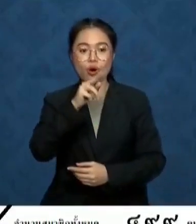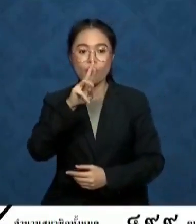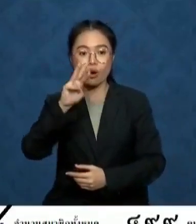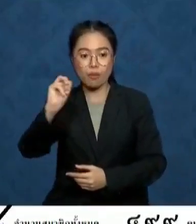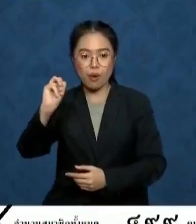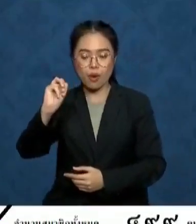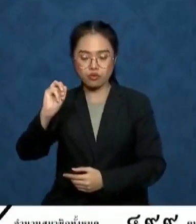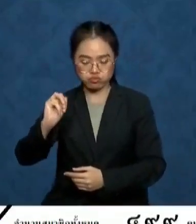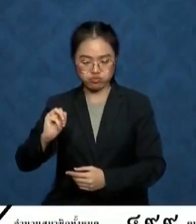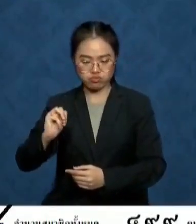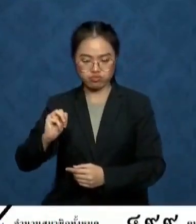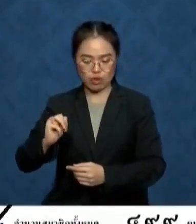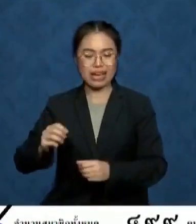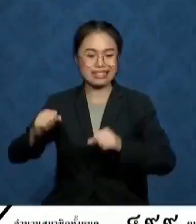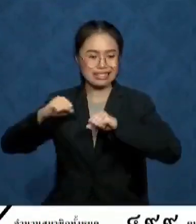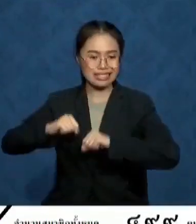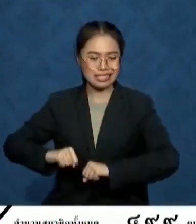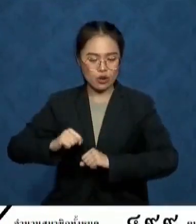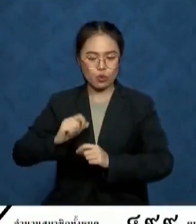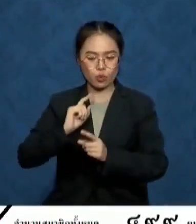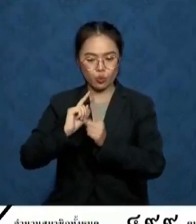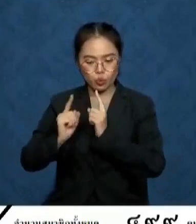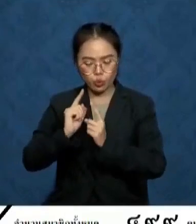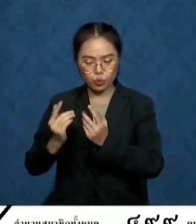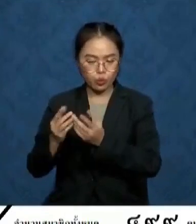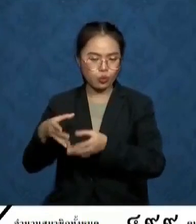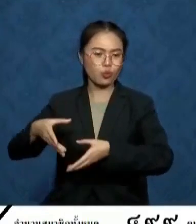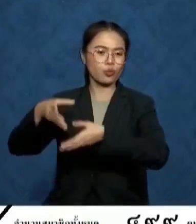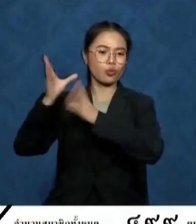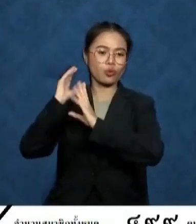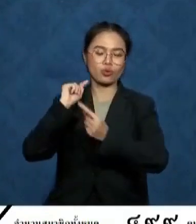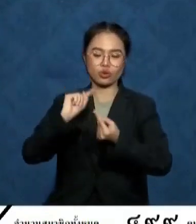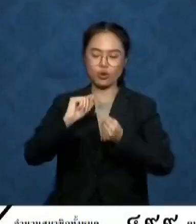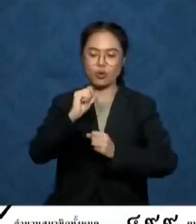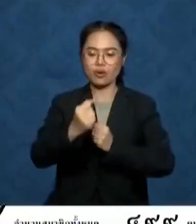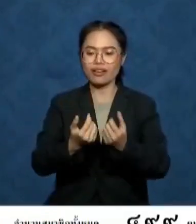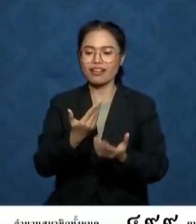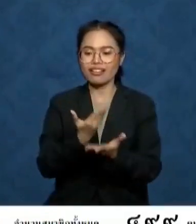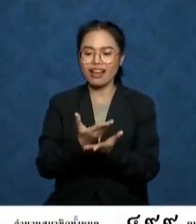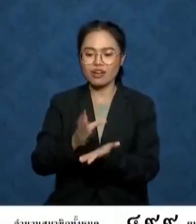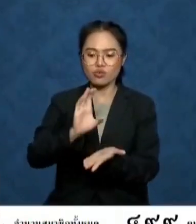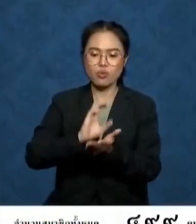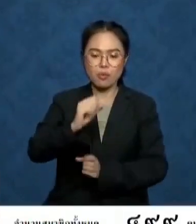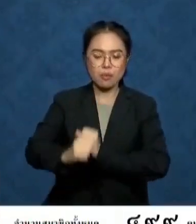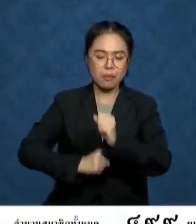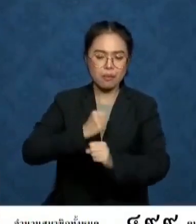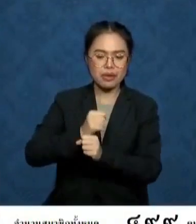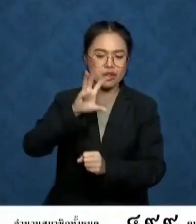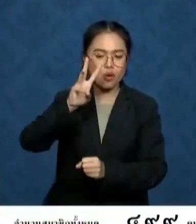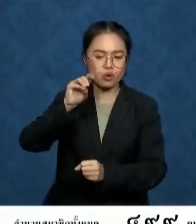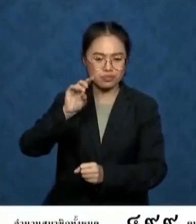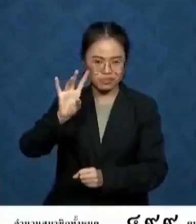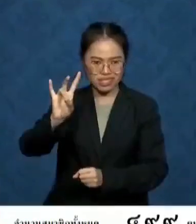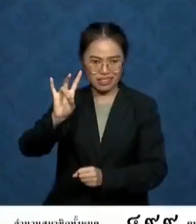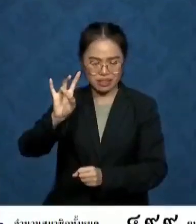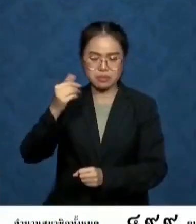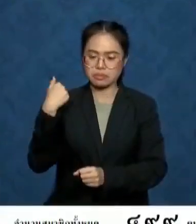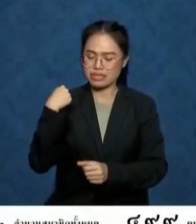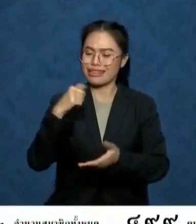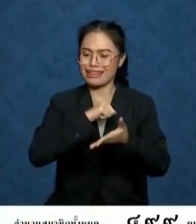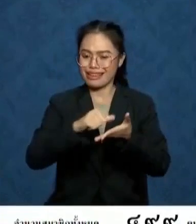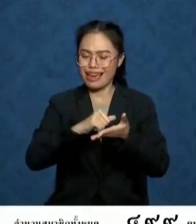มีมติให้สั่งทบทวนพรบงบประมาณปี 67ใหม่เห็นชอบให้มีการปรับปรุง